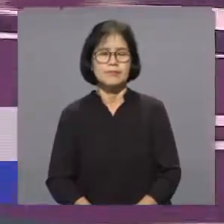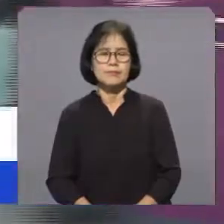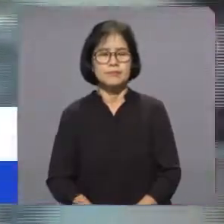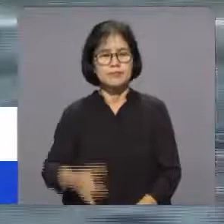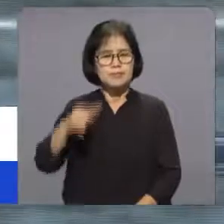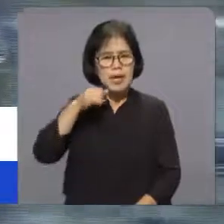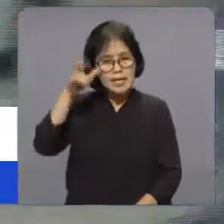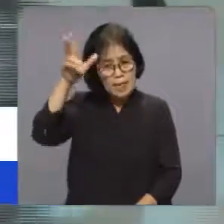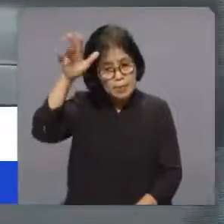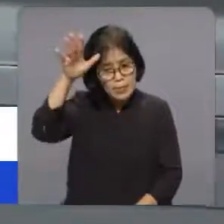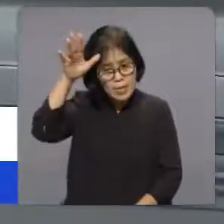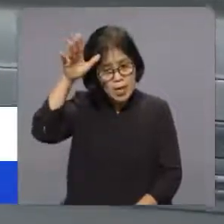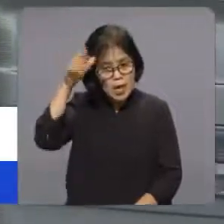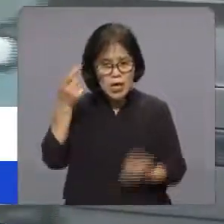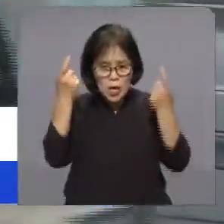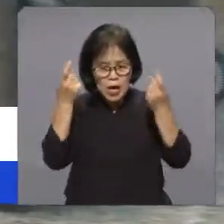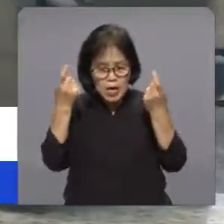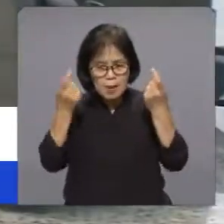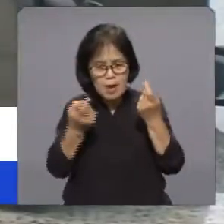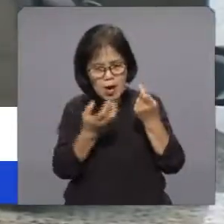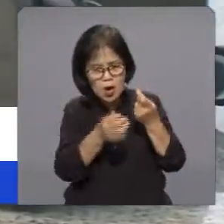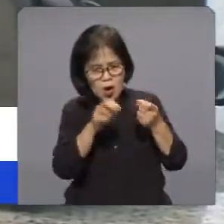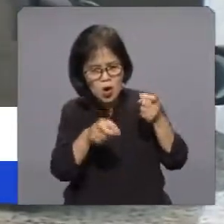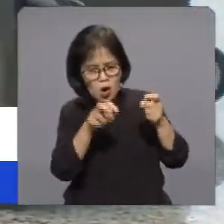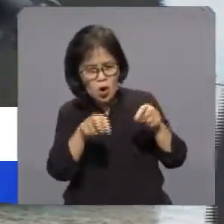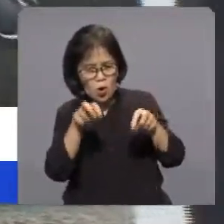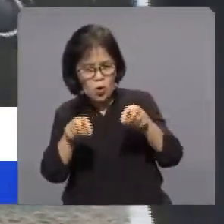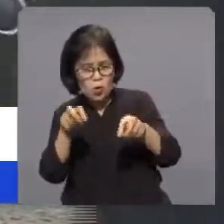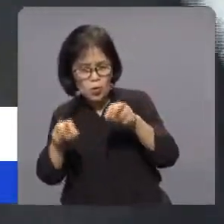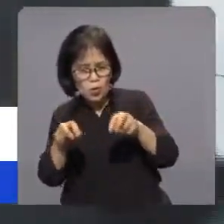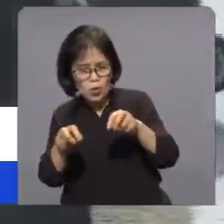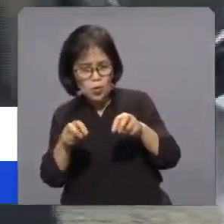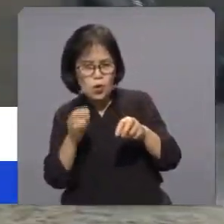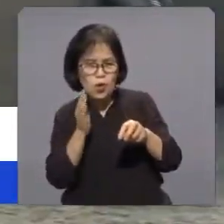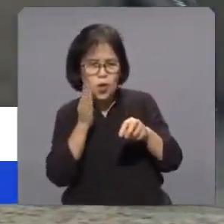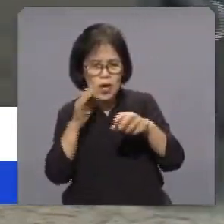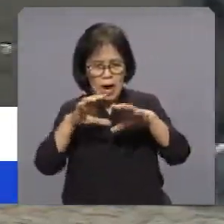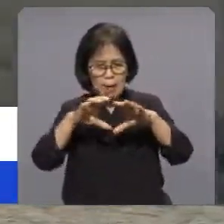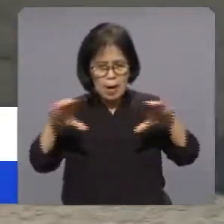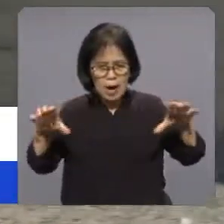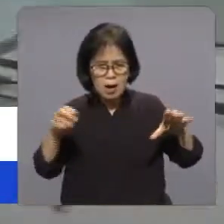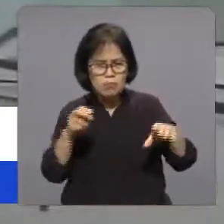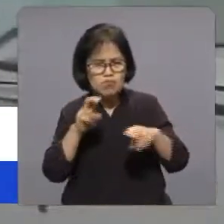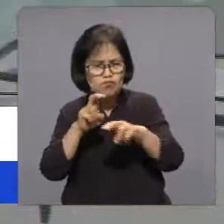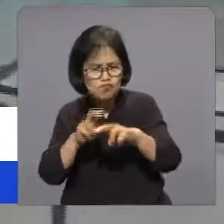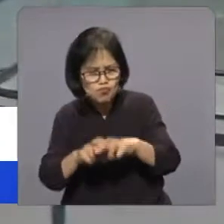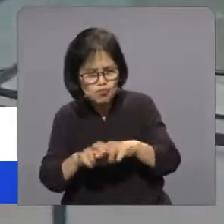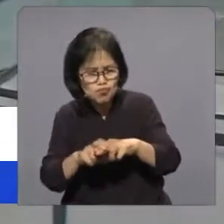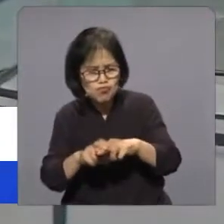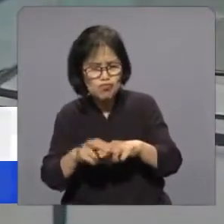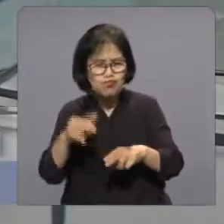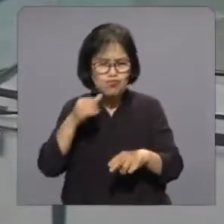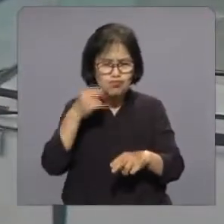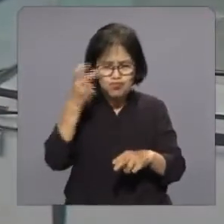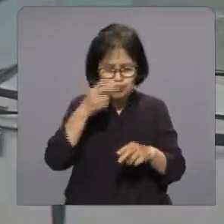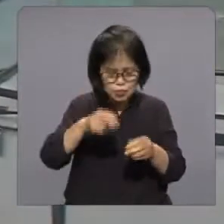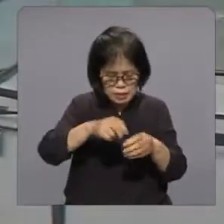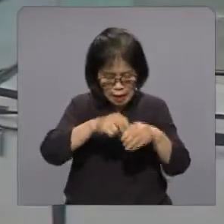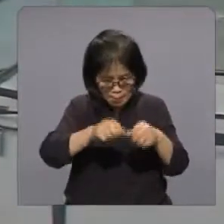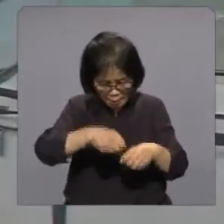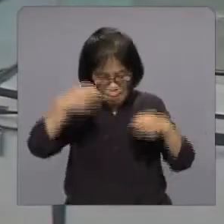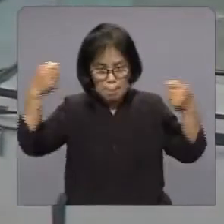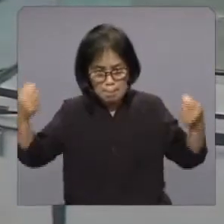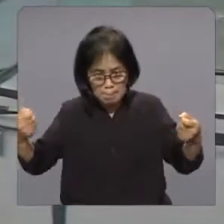마약 탐지견이 여행 가방 사이를 이리저리 돌아다니더니 녹색 가방 앞에 주저앉습니다. 마약 조사관이 가방을